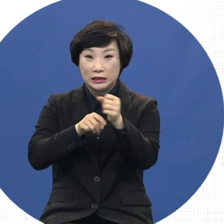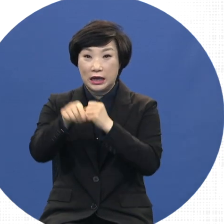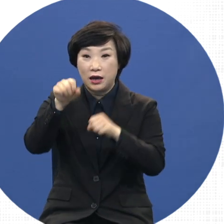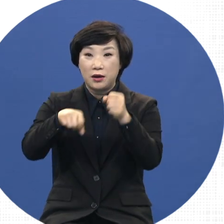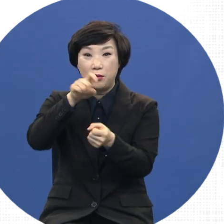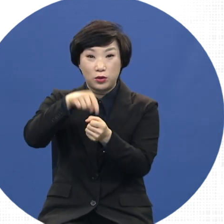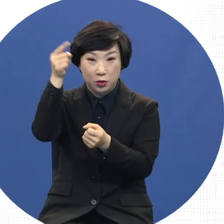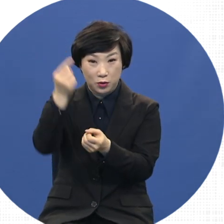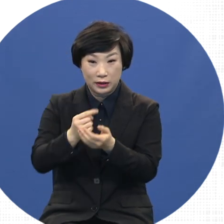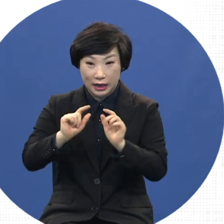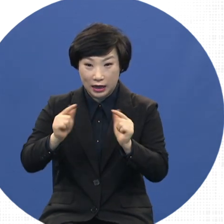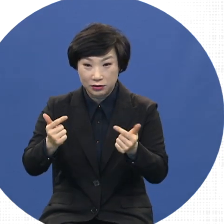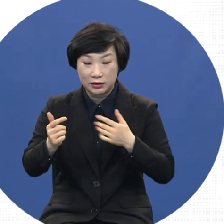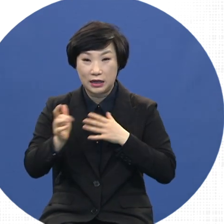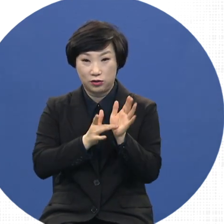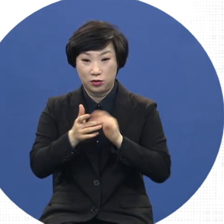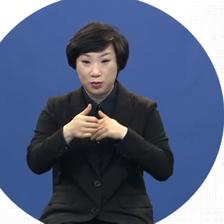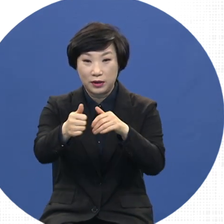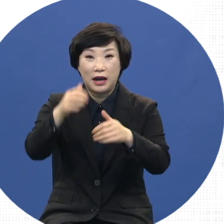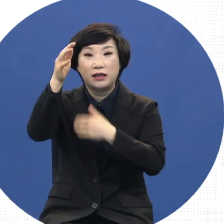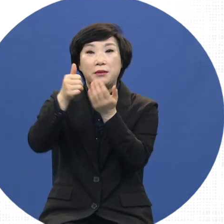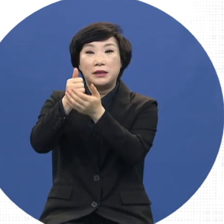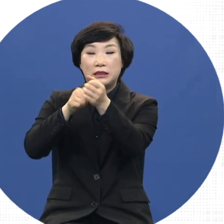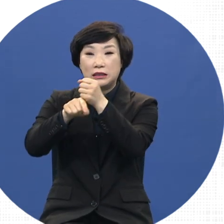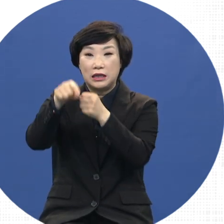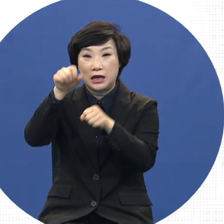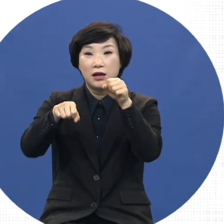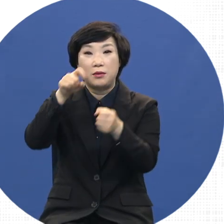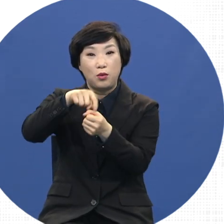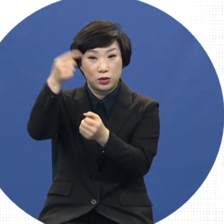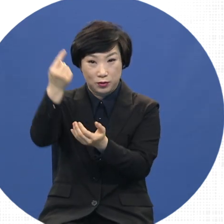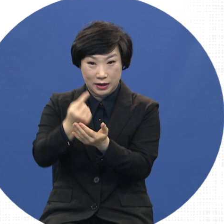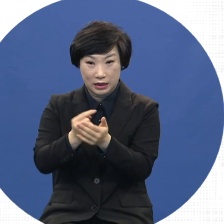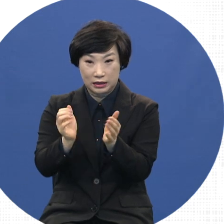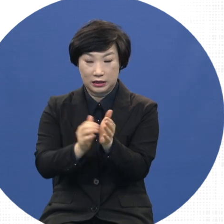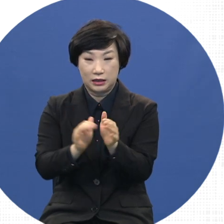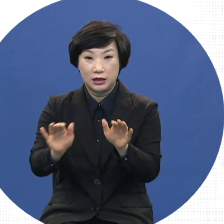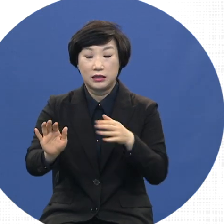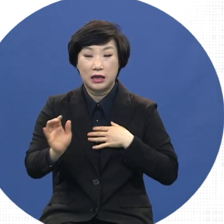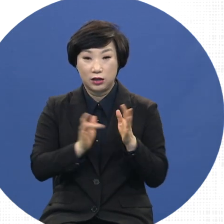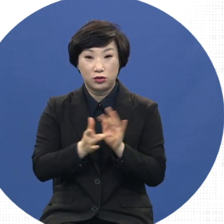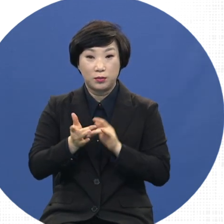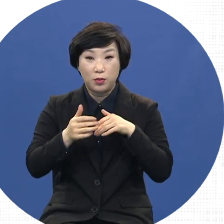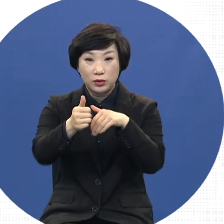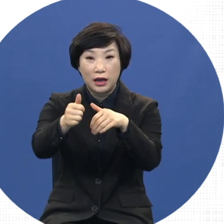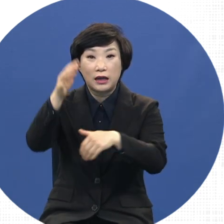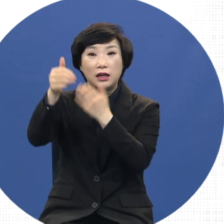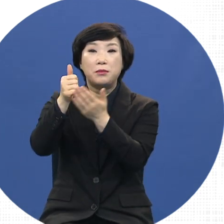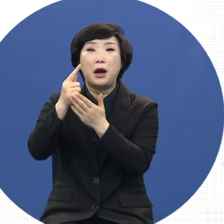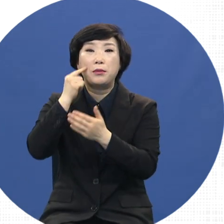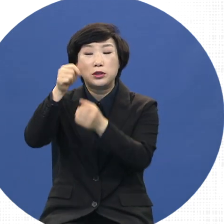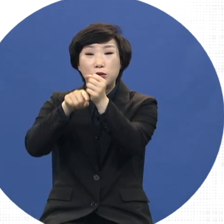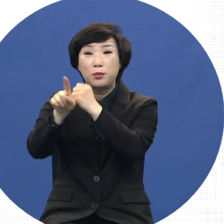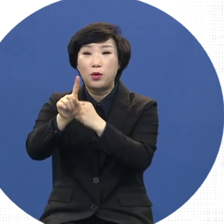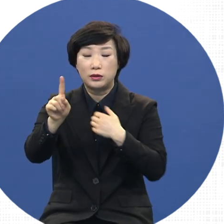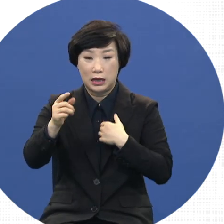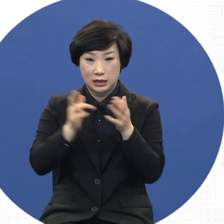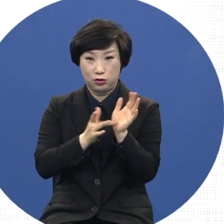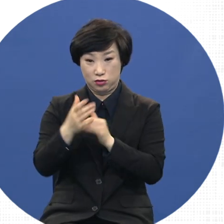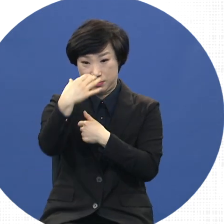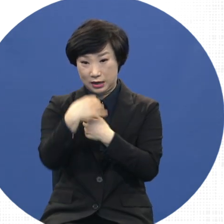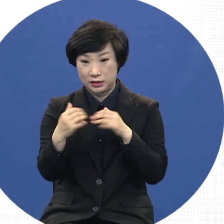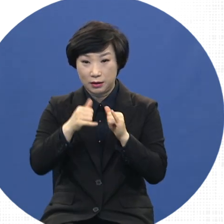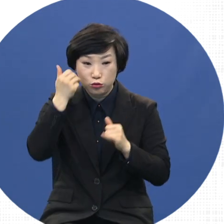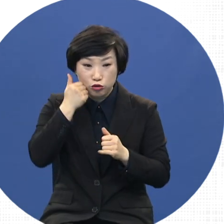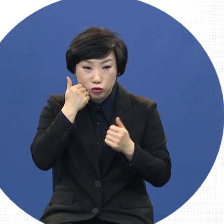아니요 나를 보내신 이의 뜻을 행하려 함이니라. 나를 보내신 이의 뜻은 내게 주신 자 중에 내가 하나도